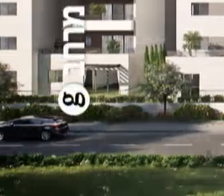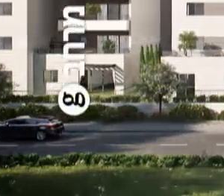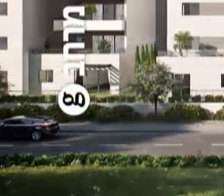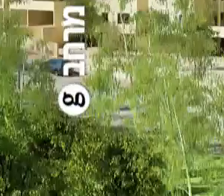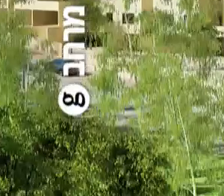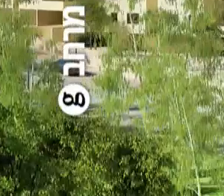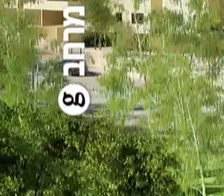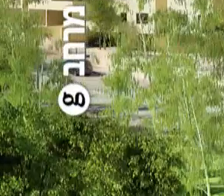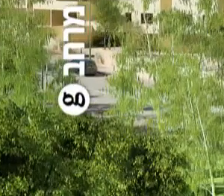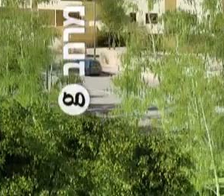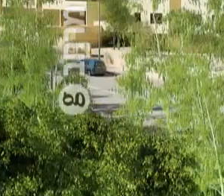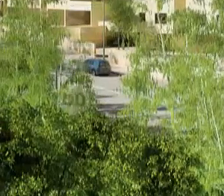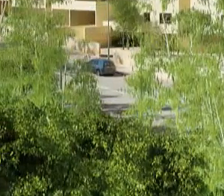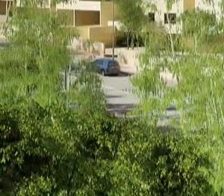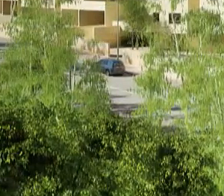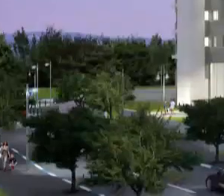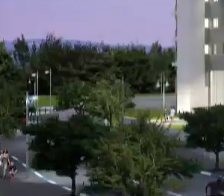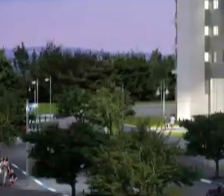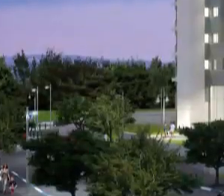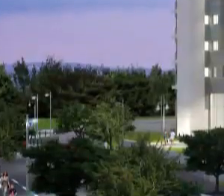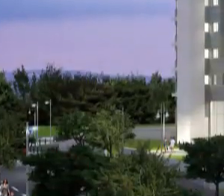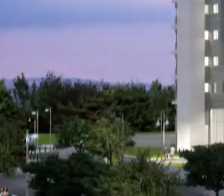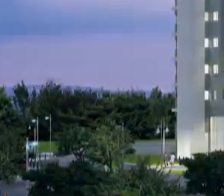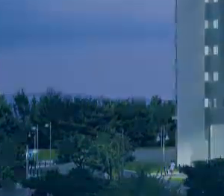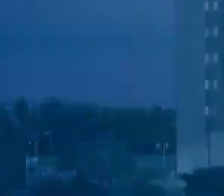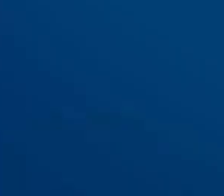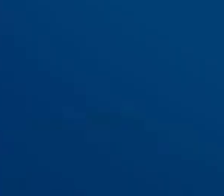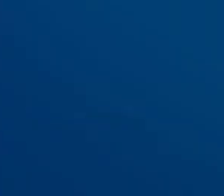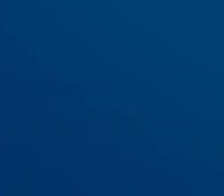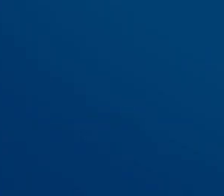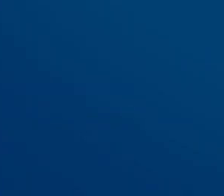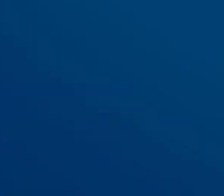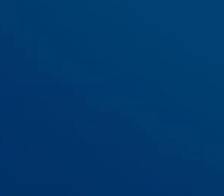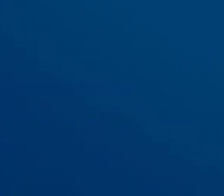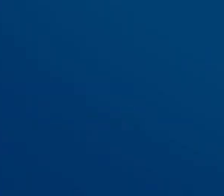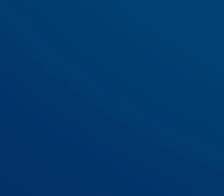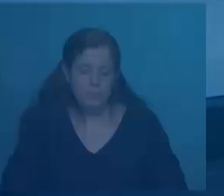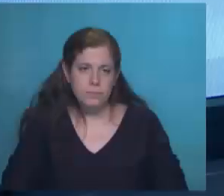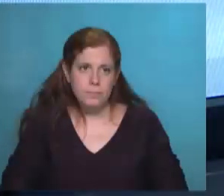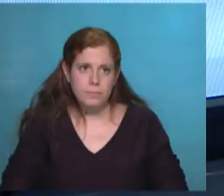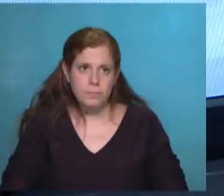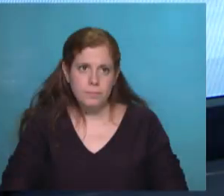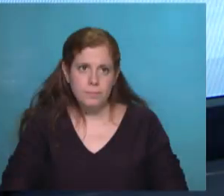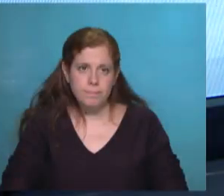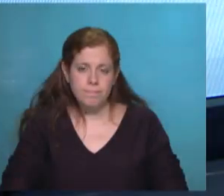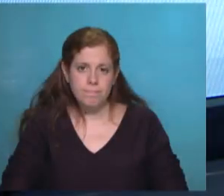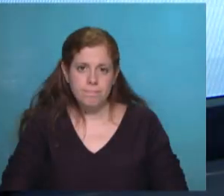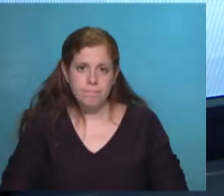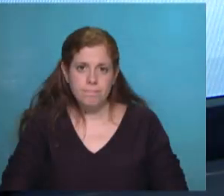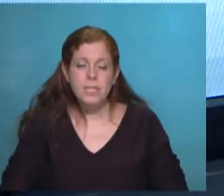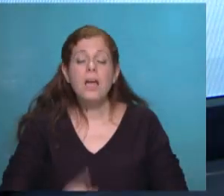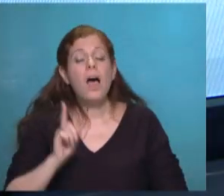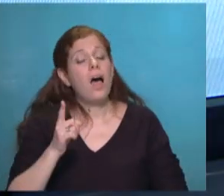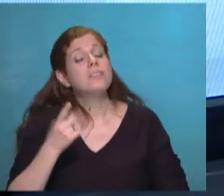חורף קיץ סתיו אביב. כבר 50 שנה שקבוצת מזרחי ובניו בונה בלי הפסקה ברחבי ישראל. אז